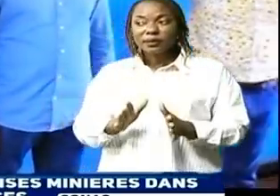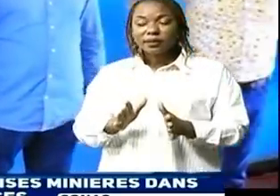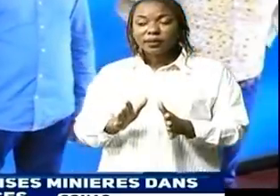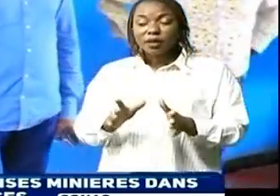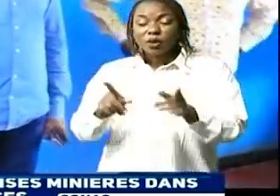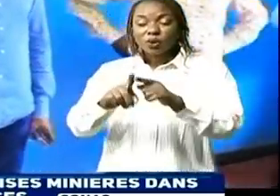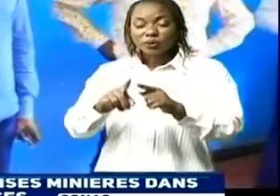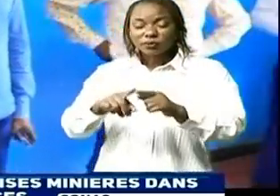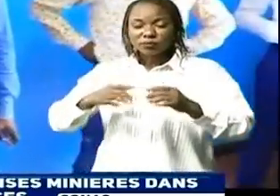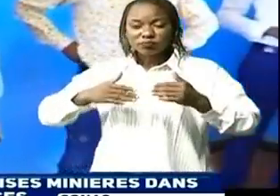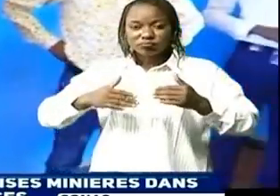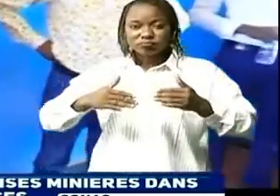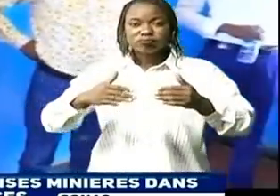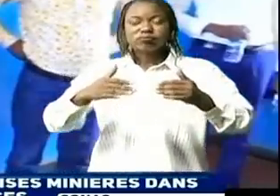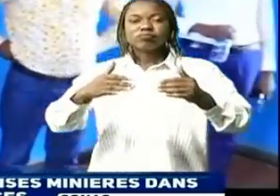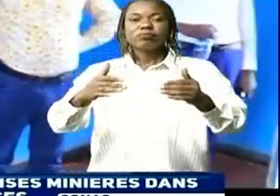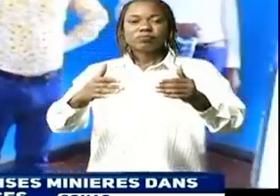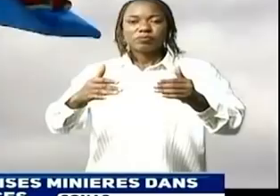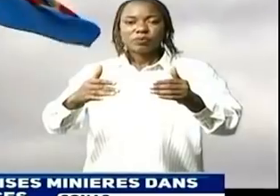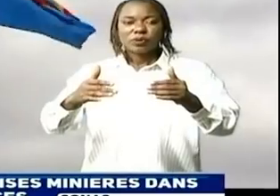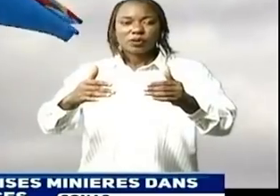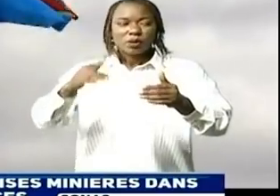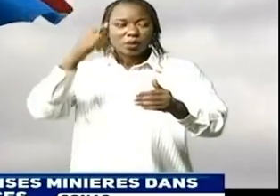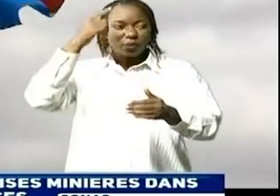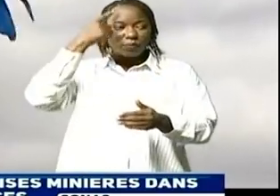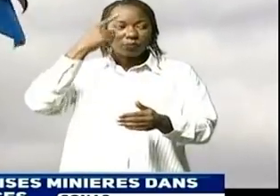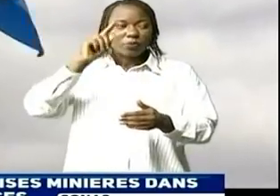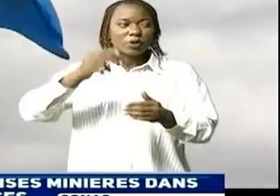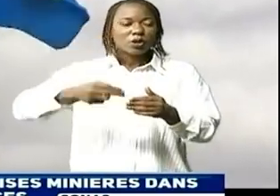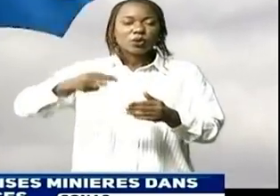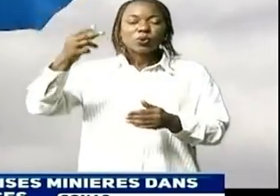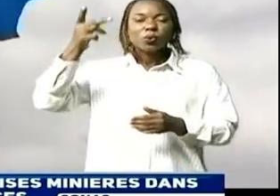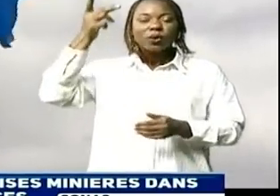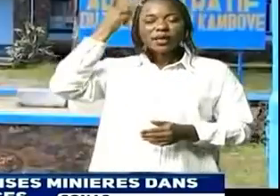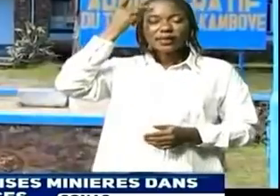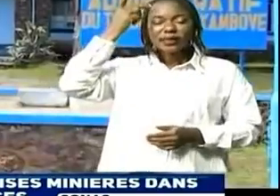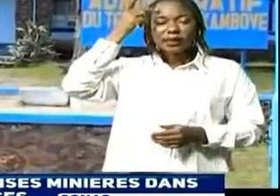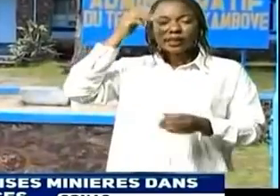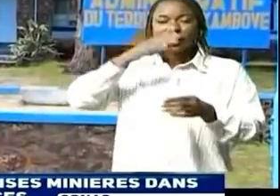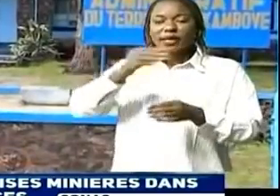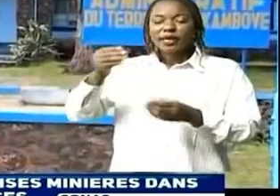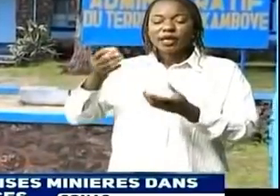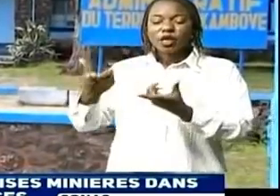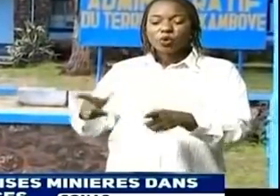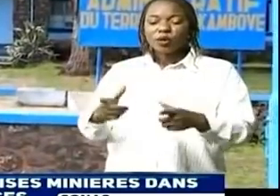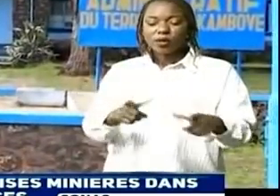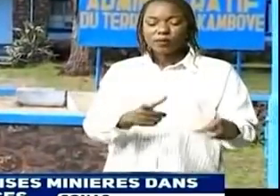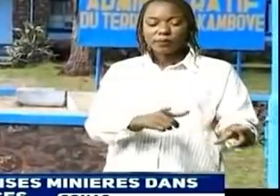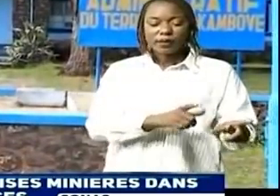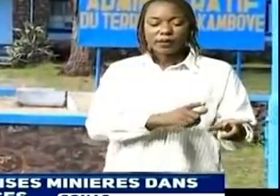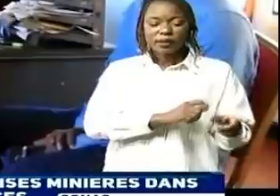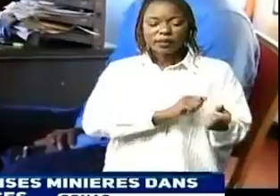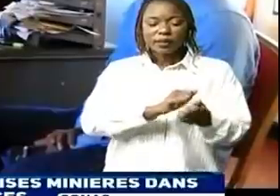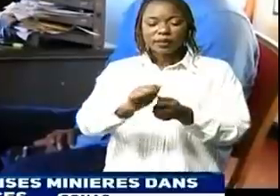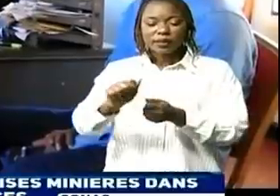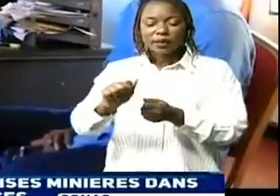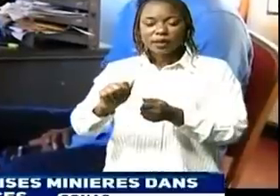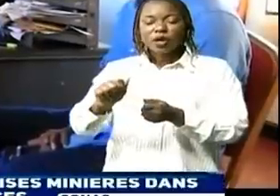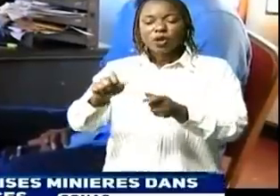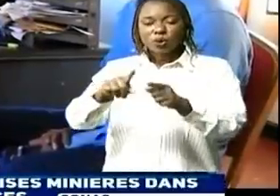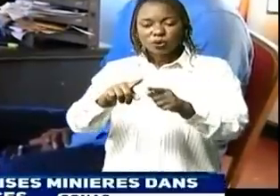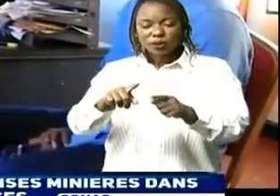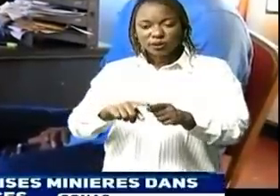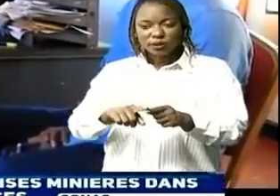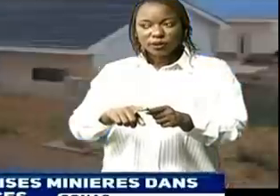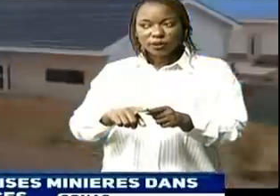son périple de contrôle des polices d'assurance dans le Haut-Katanga et le Lualaba. Après leur passage chez l'administrateur du territoire